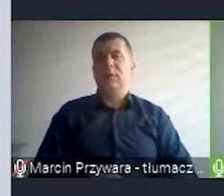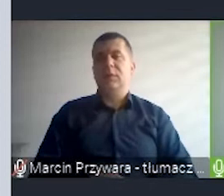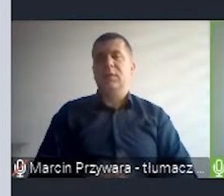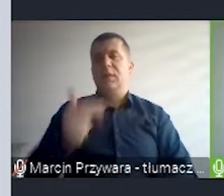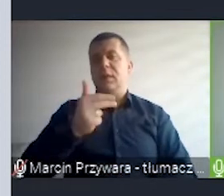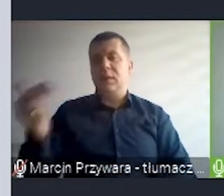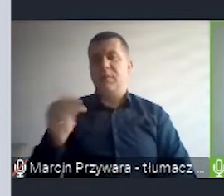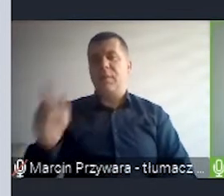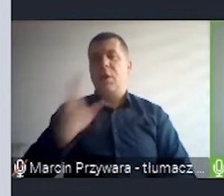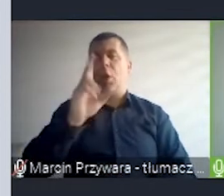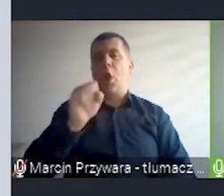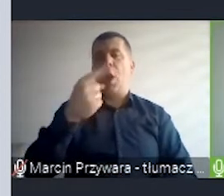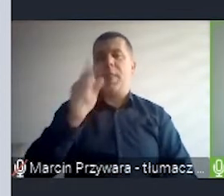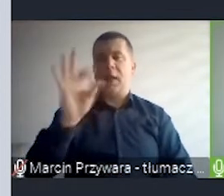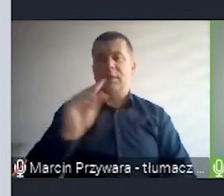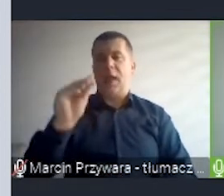zagadnienia związane z kodeksami etycznymi.